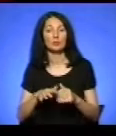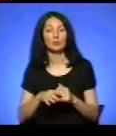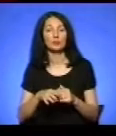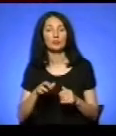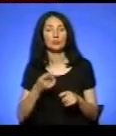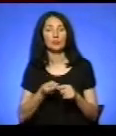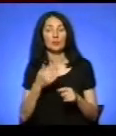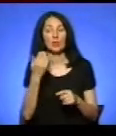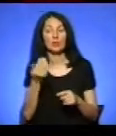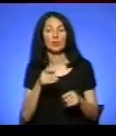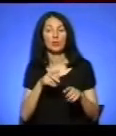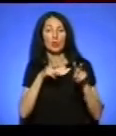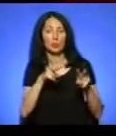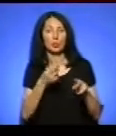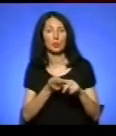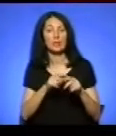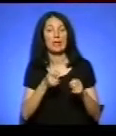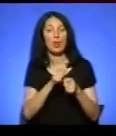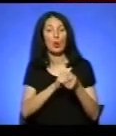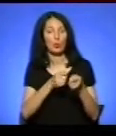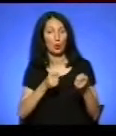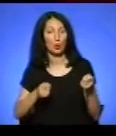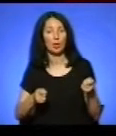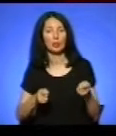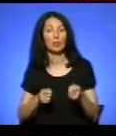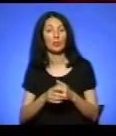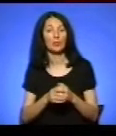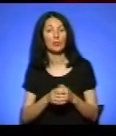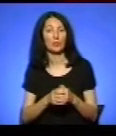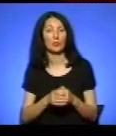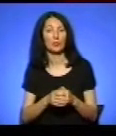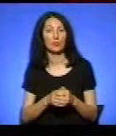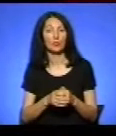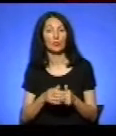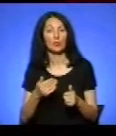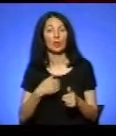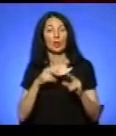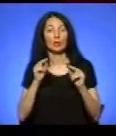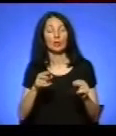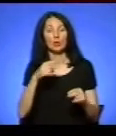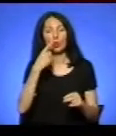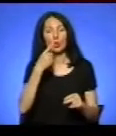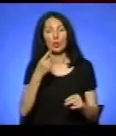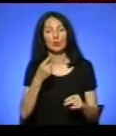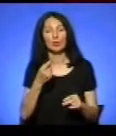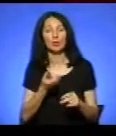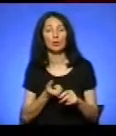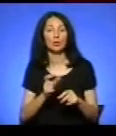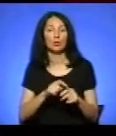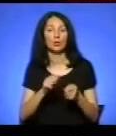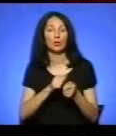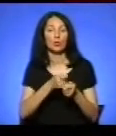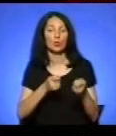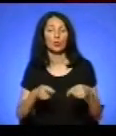вашими спостереженнями тут на обласному чи вже у Києві? Та я, чесно кажучи, дуже бюрократія ж такої не